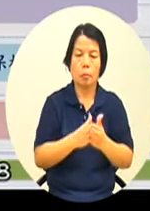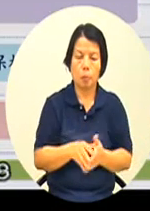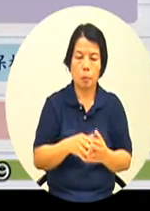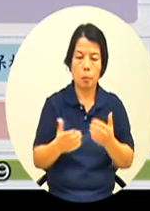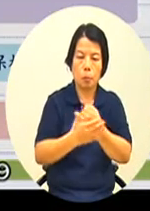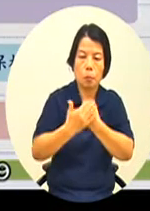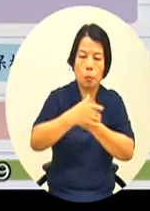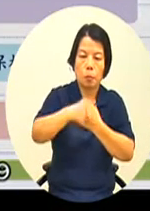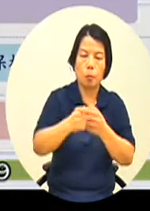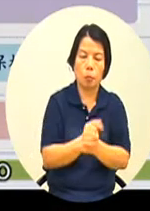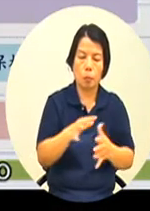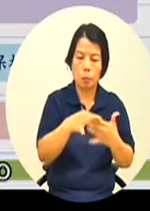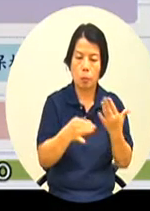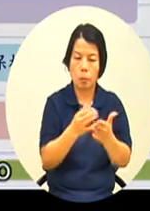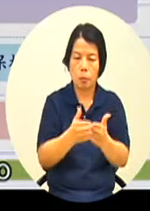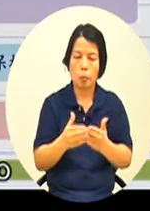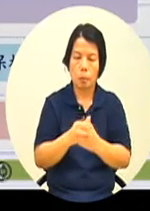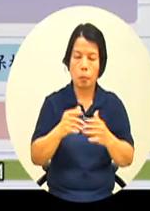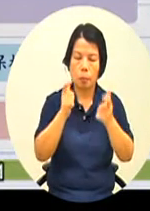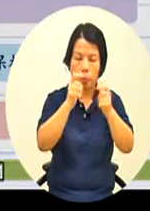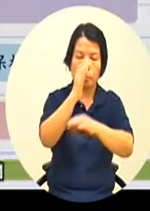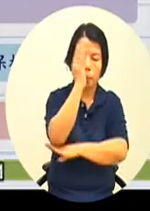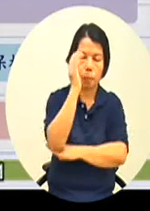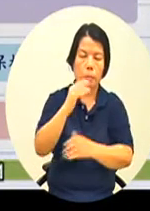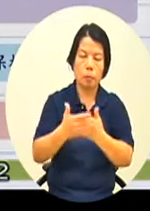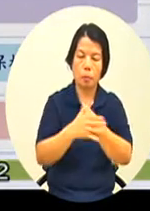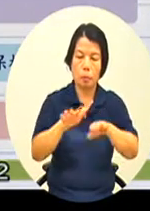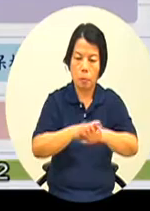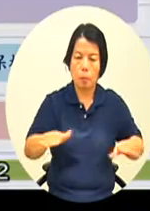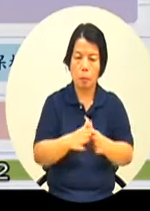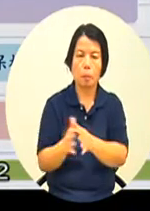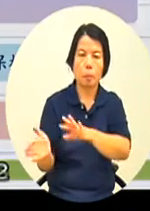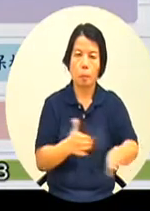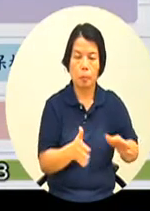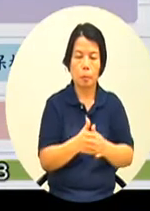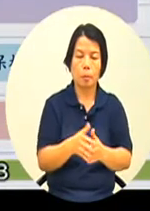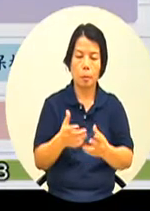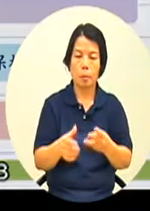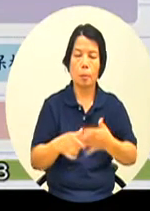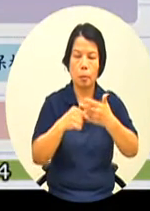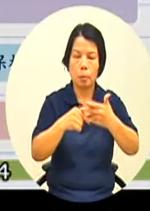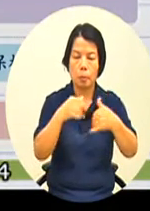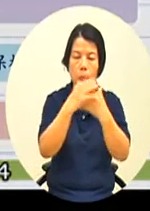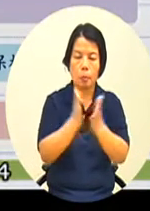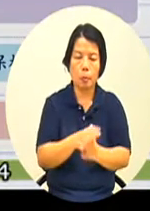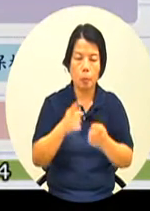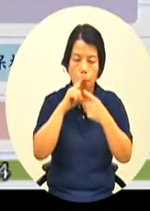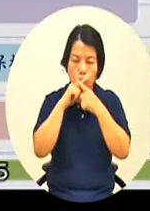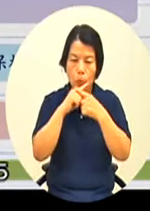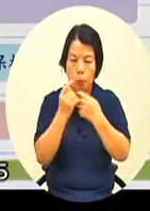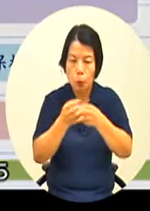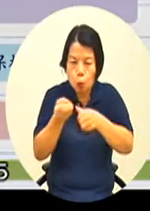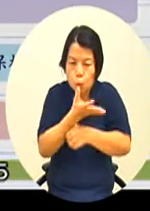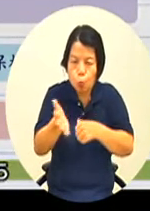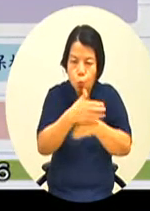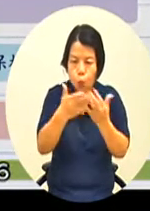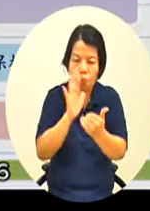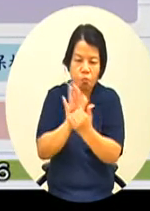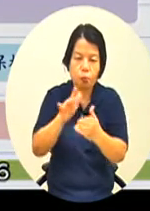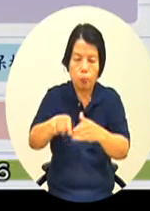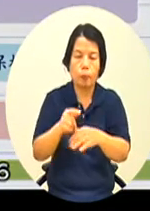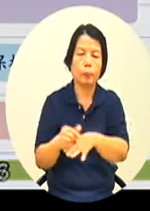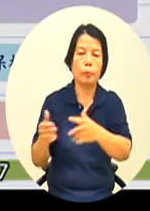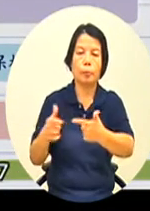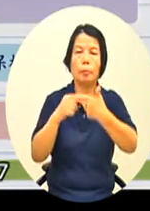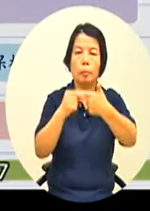施，以确保机关的安全。第五部分，我们杜绝泄密情势发生，来保障公务机密维护的安全。第六个部